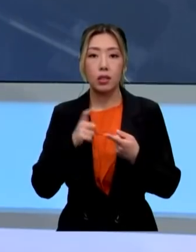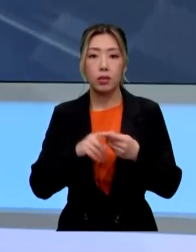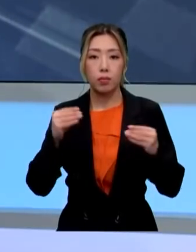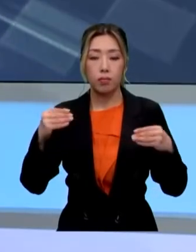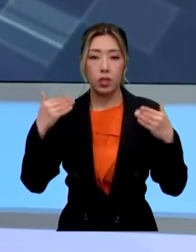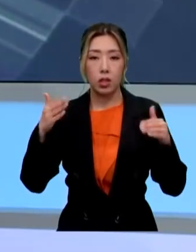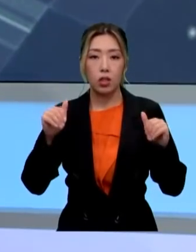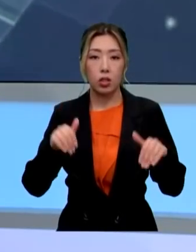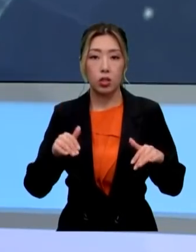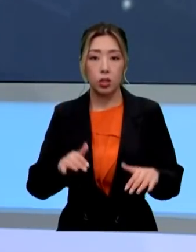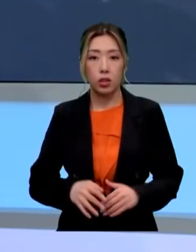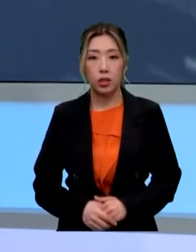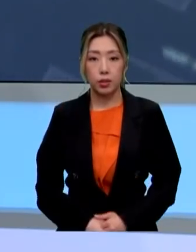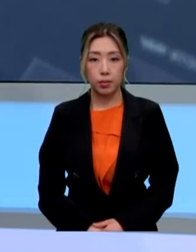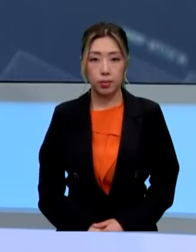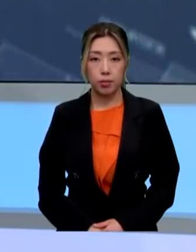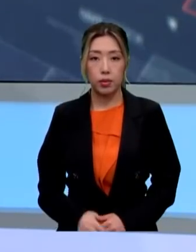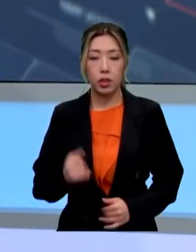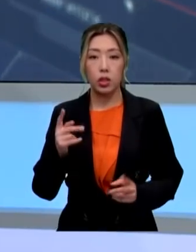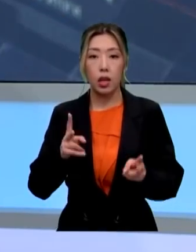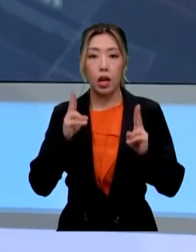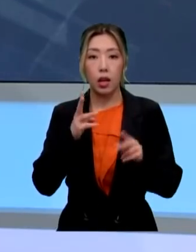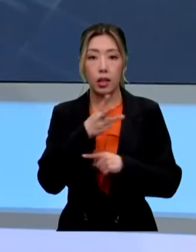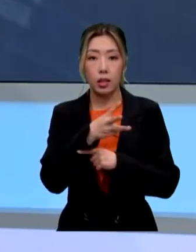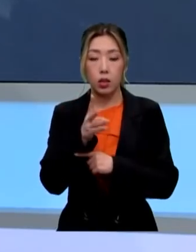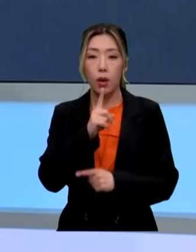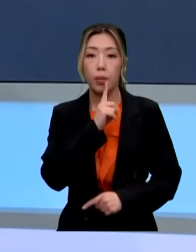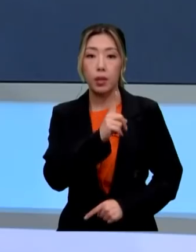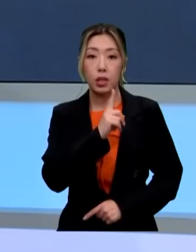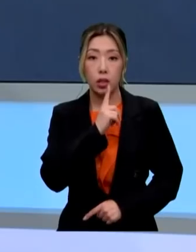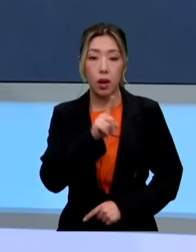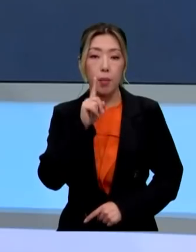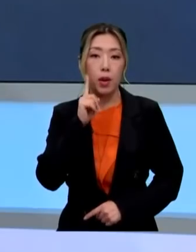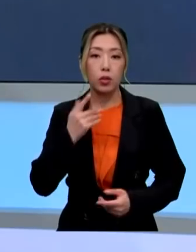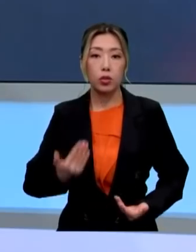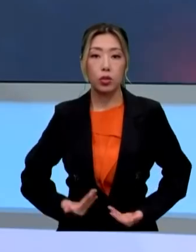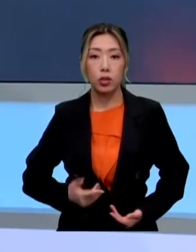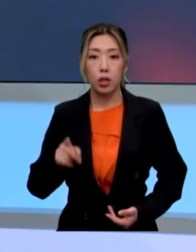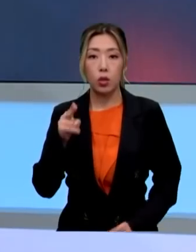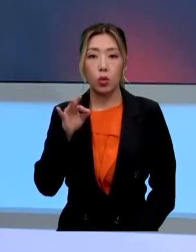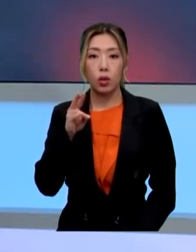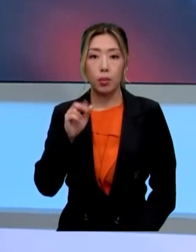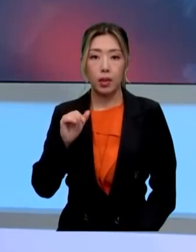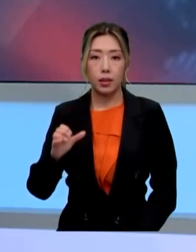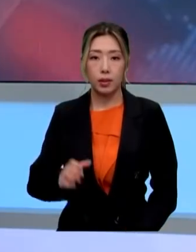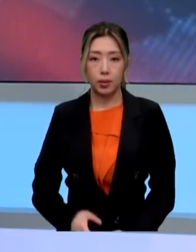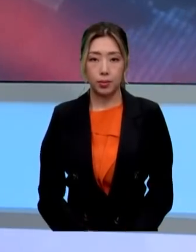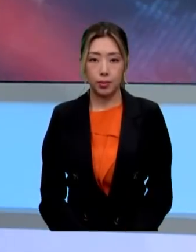кабинетах. Я прошу режиссеров показать нам фрагмент интервью молодой девушки, жительницы Донбасса, а после еще немного